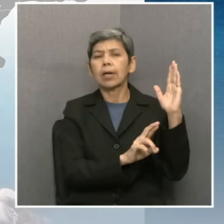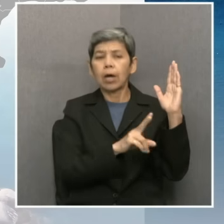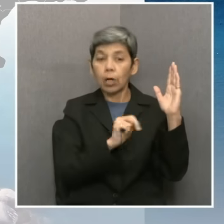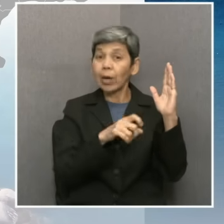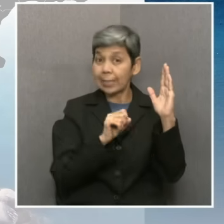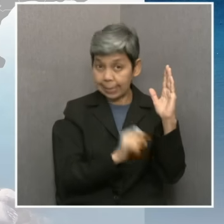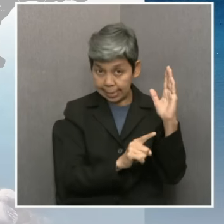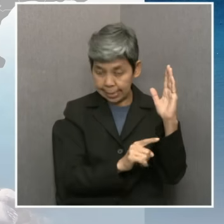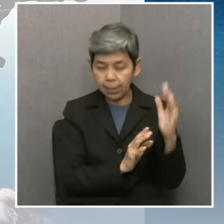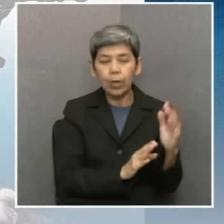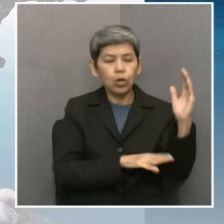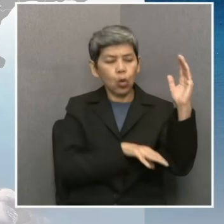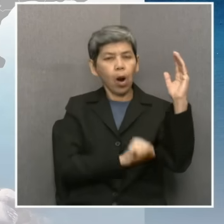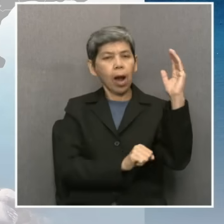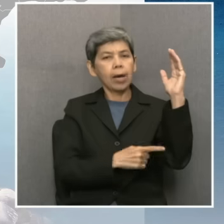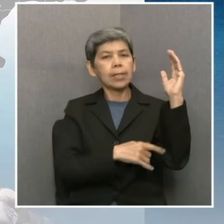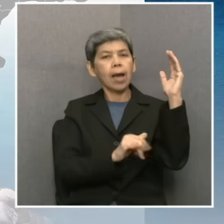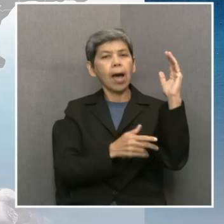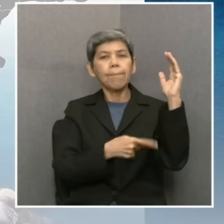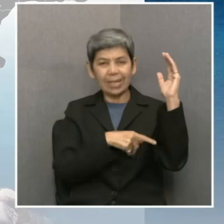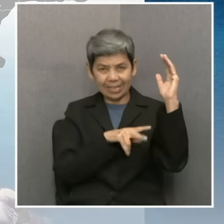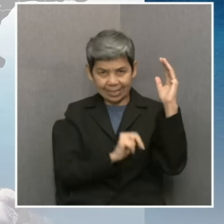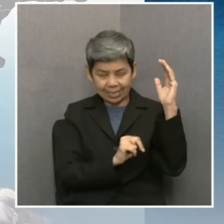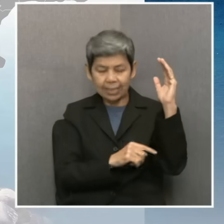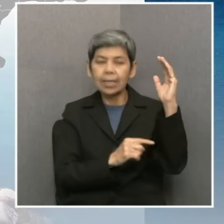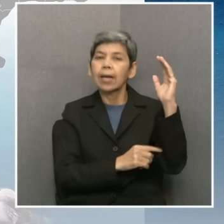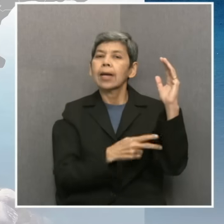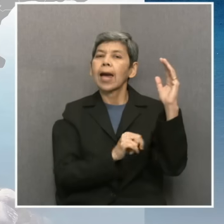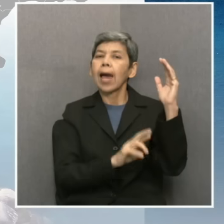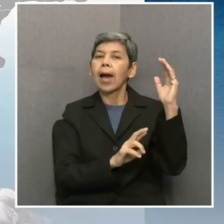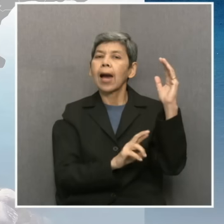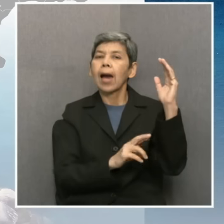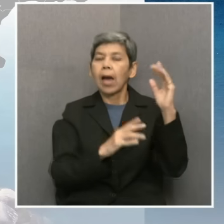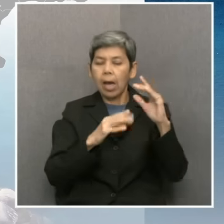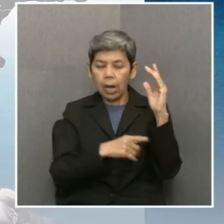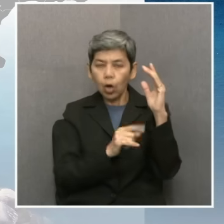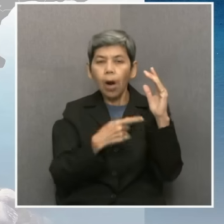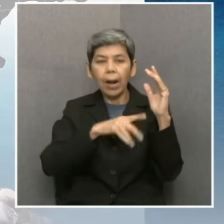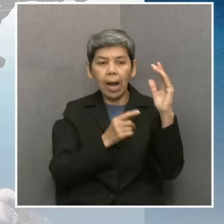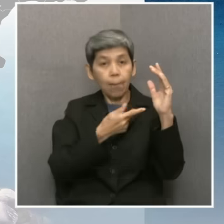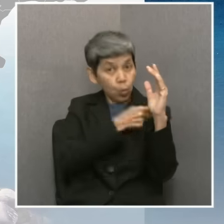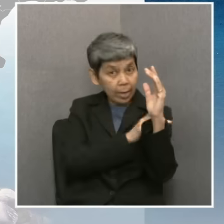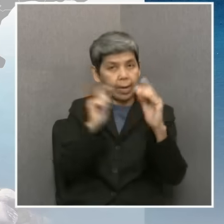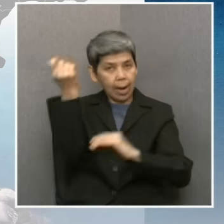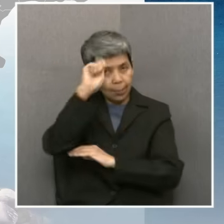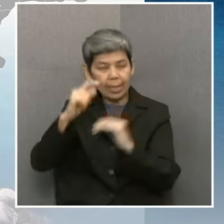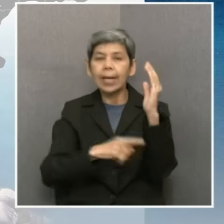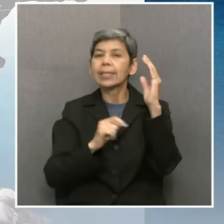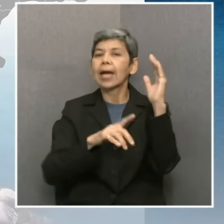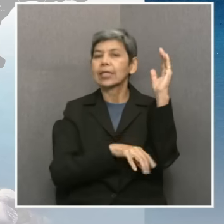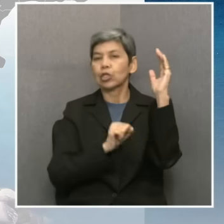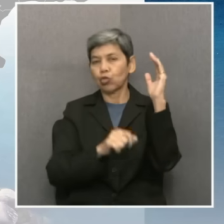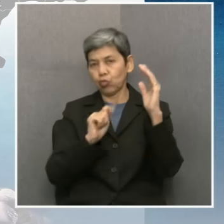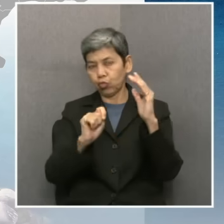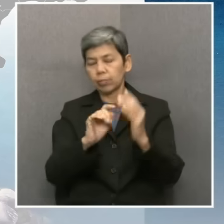นครศรีธรรมราชสงขลายะลาปัตตานีนราธิวาสระนองพงาภูเก็ตกระบี่ตรังและสตูน